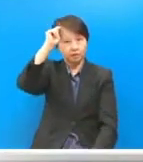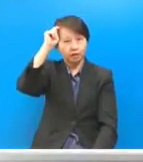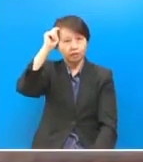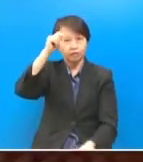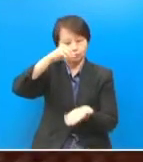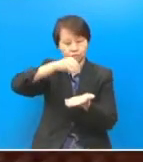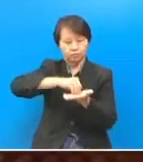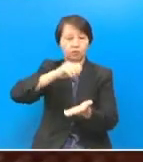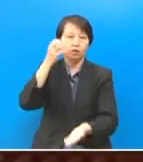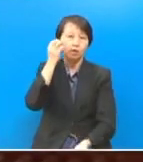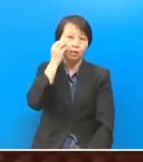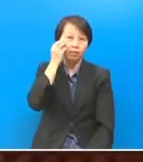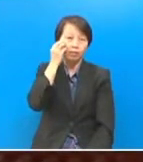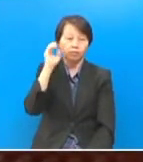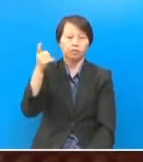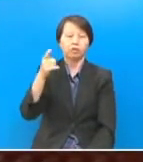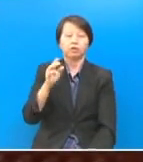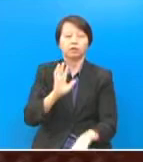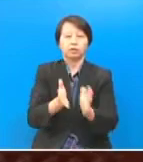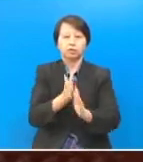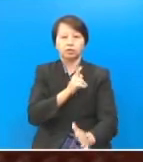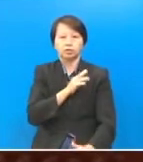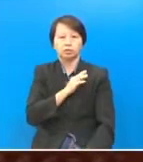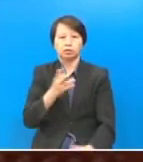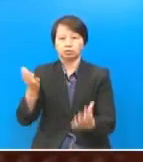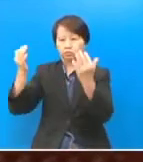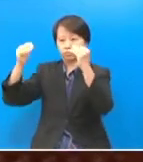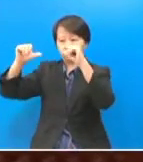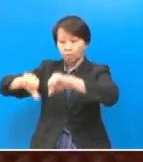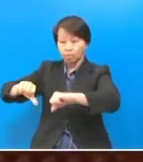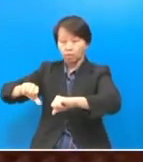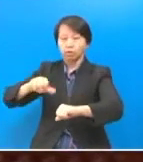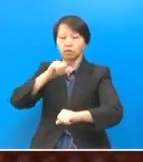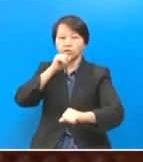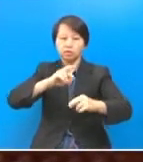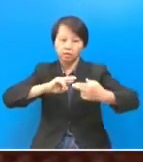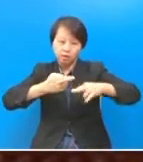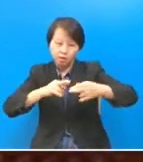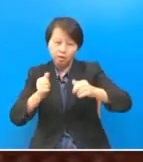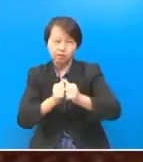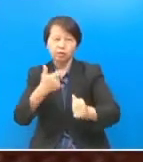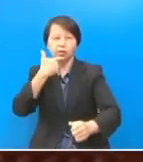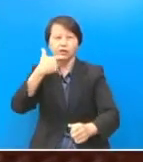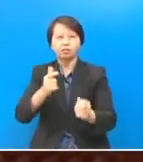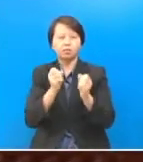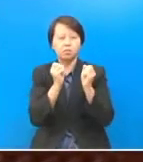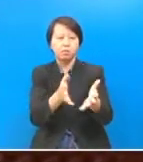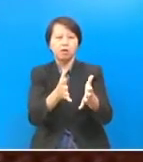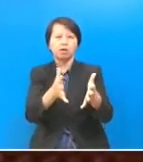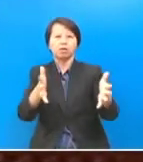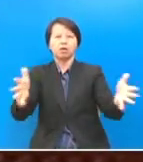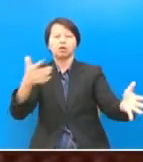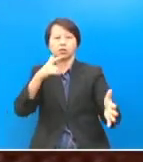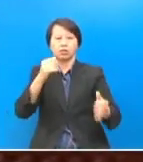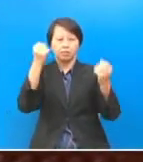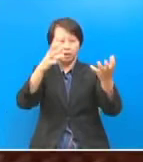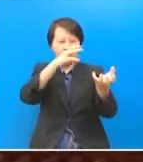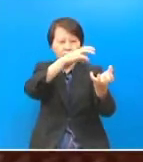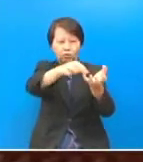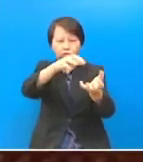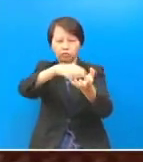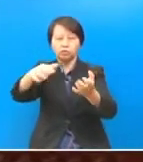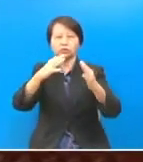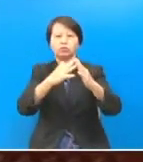makluman ph kementerian disebabkan dianya coba kalah dan tidak diselenggarakan dengan begitu lamo banyak perusakan lain di kebanyakan